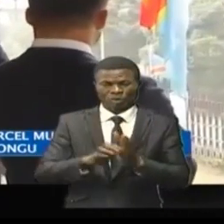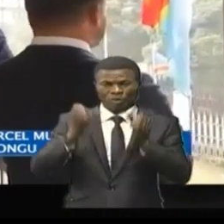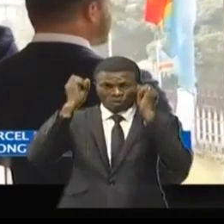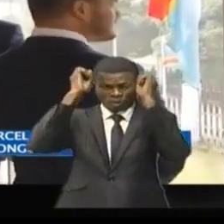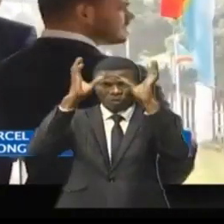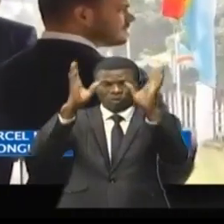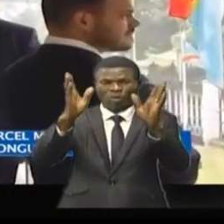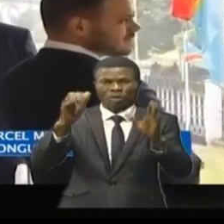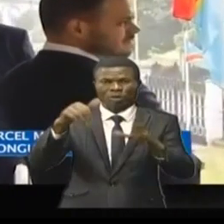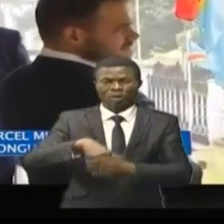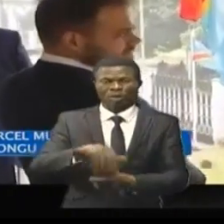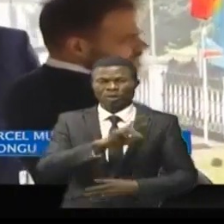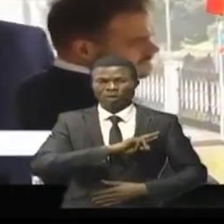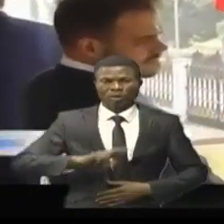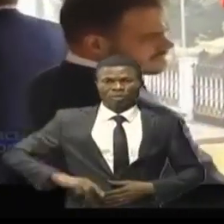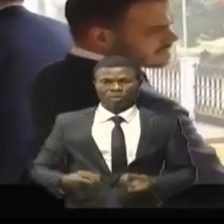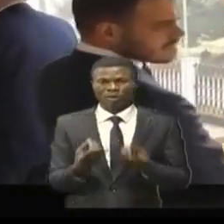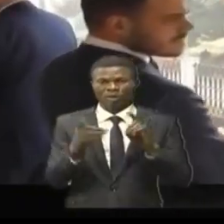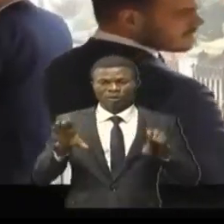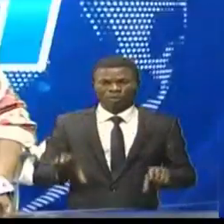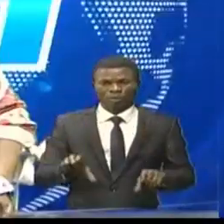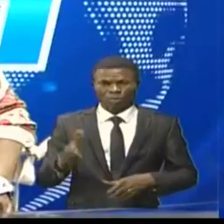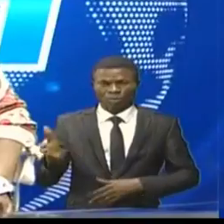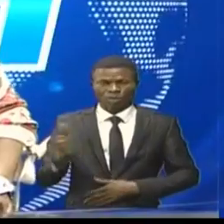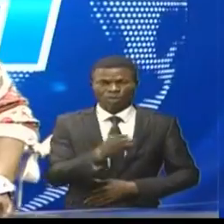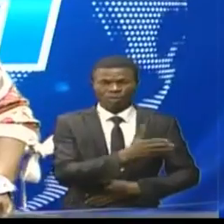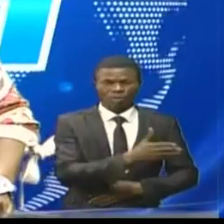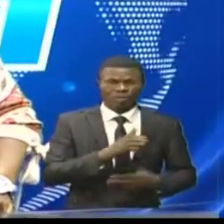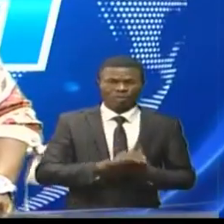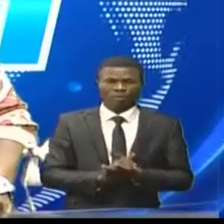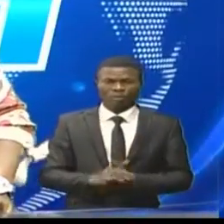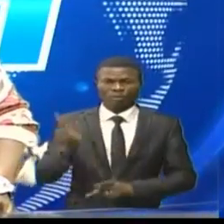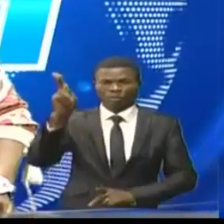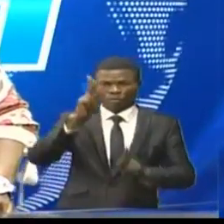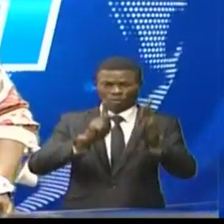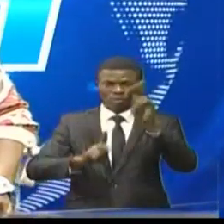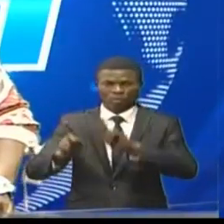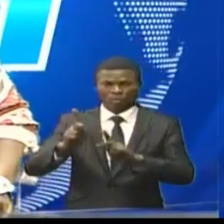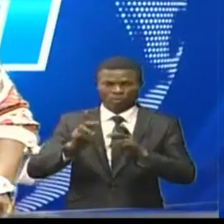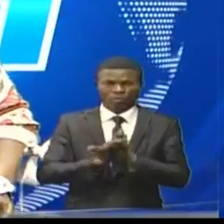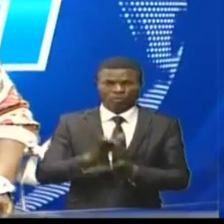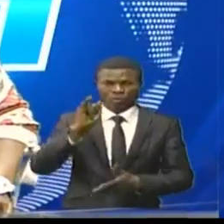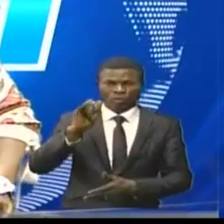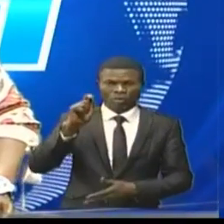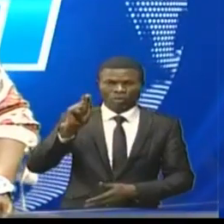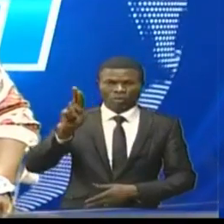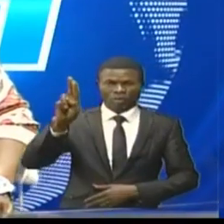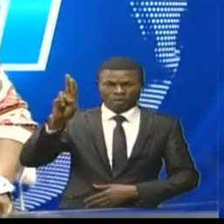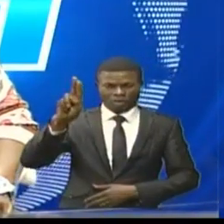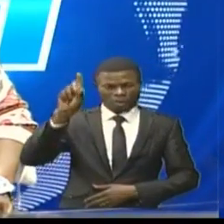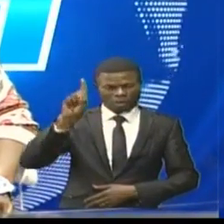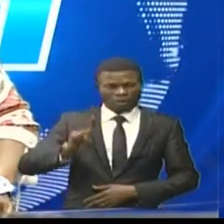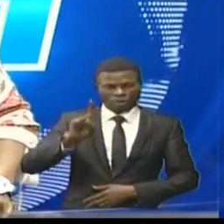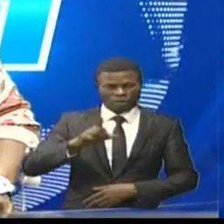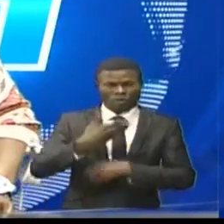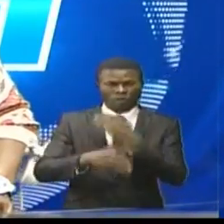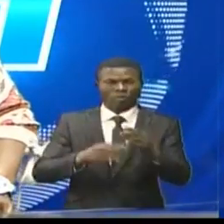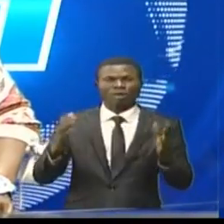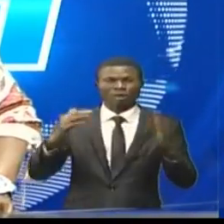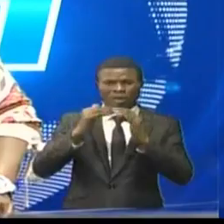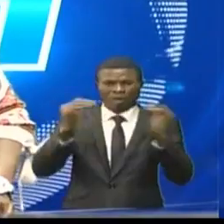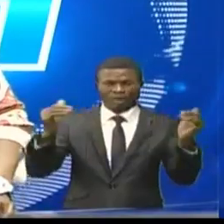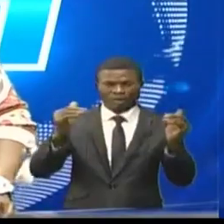éducatif en République démocratique du Congo. La population de l'Ituri appelée à cultiver la paix et la